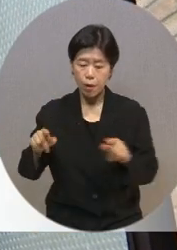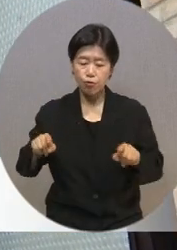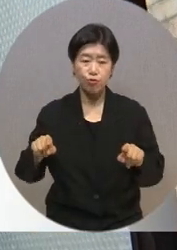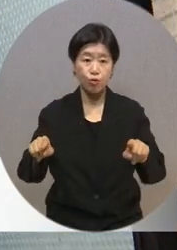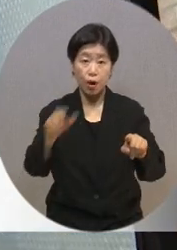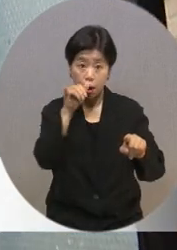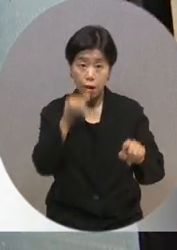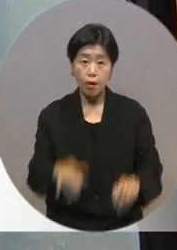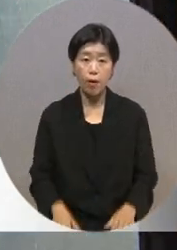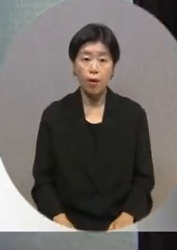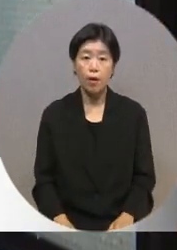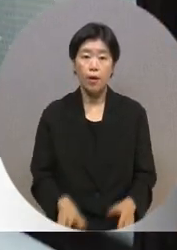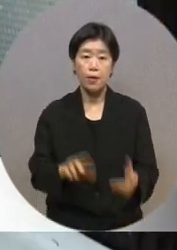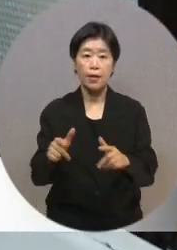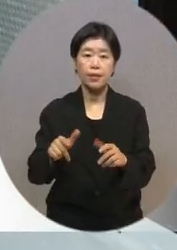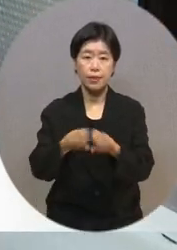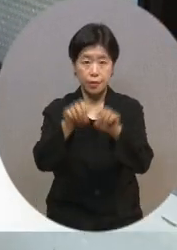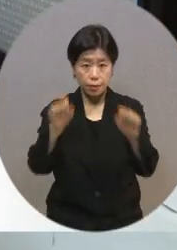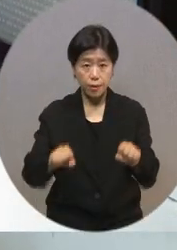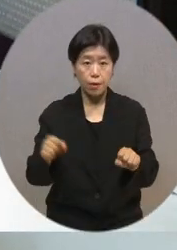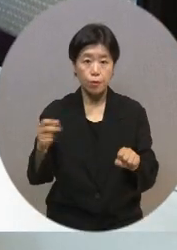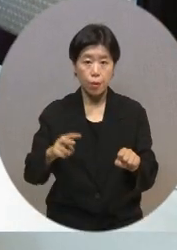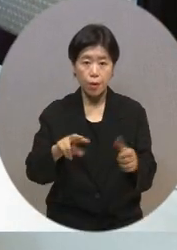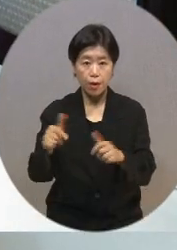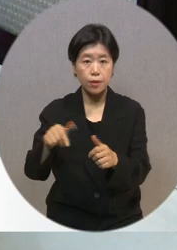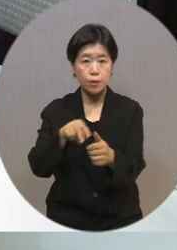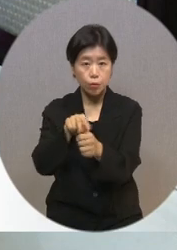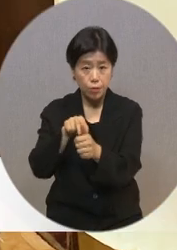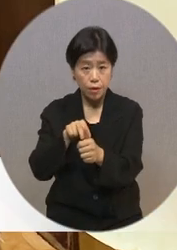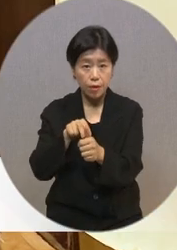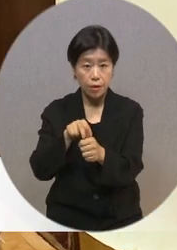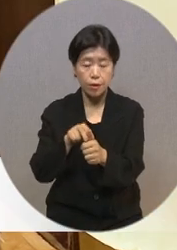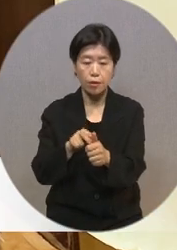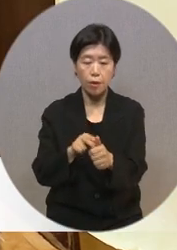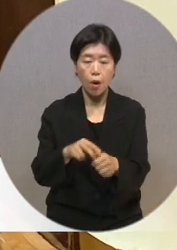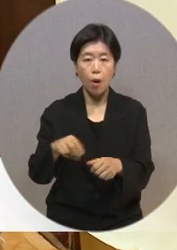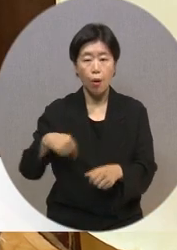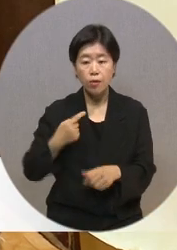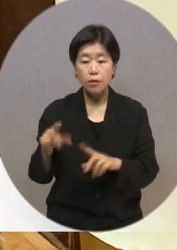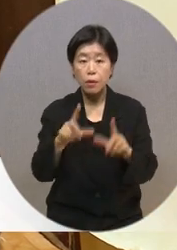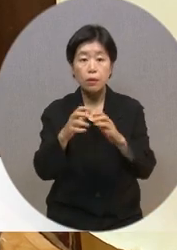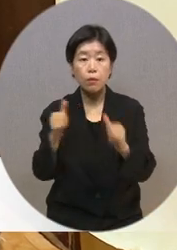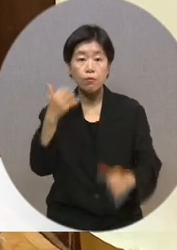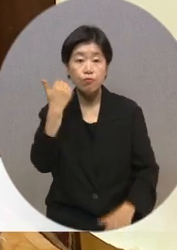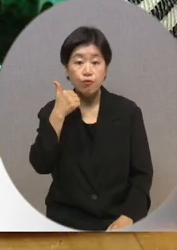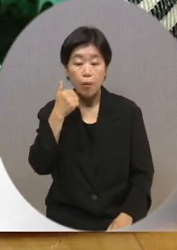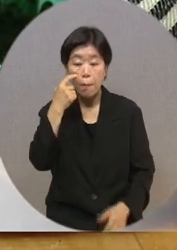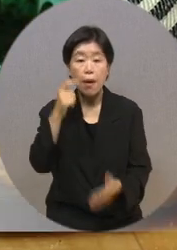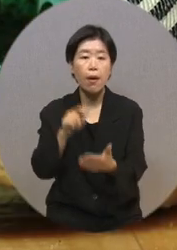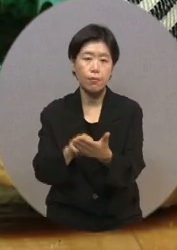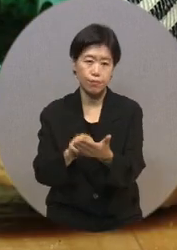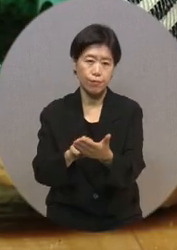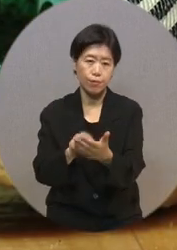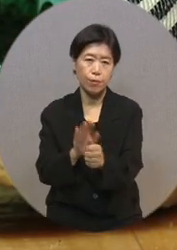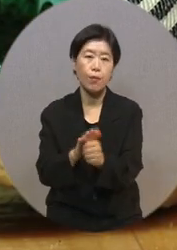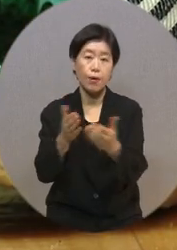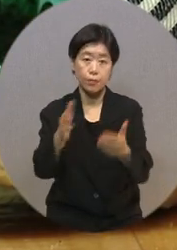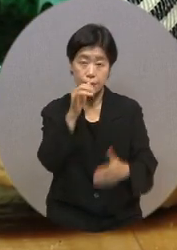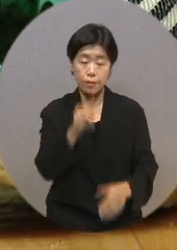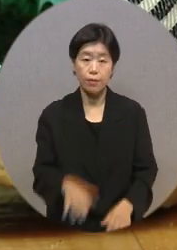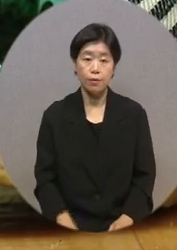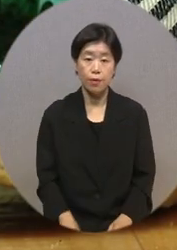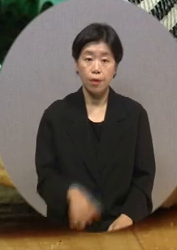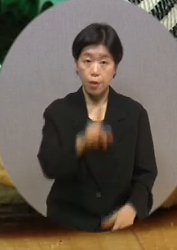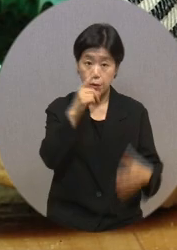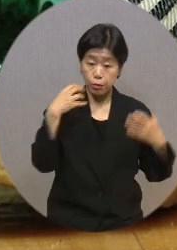정보 시스템과 기획 조사 등을 통해 고독사 위험자 발굴하고 예방 서비스를 제공하게 됩니다 복지부는